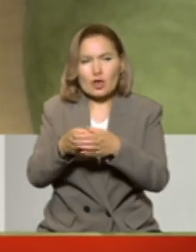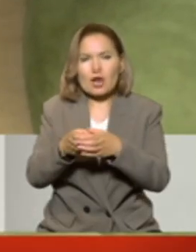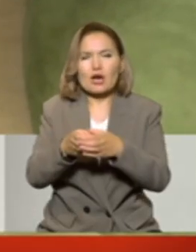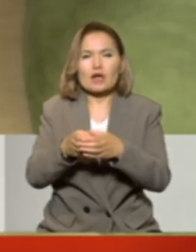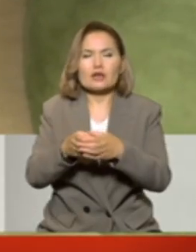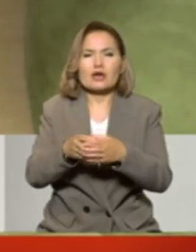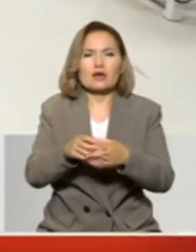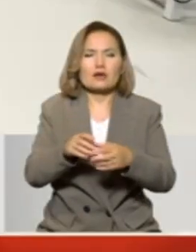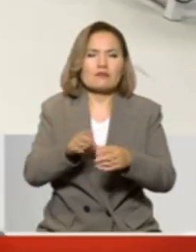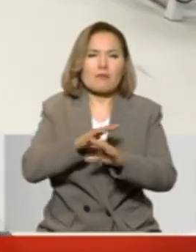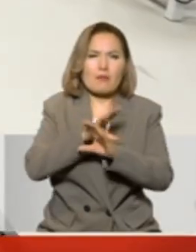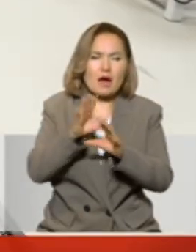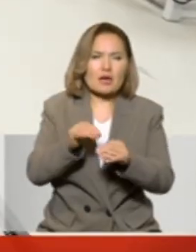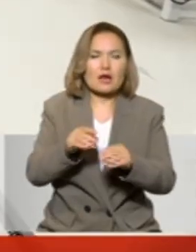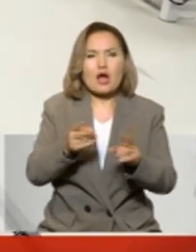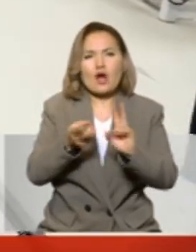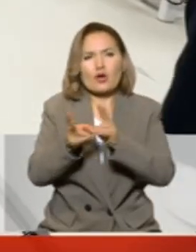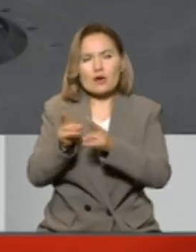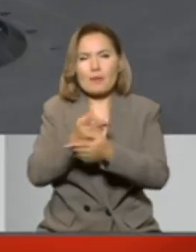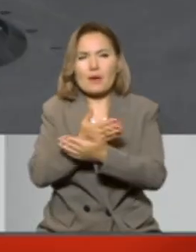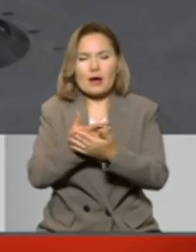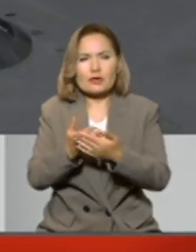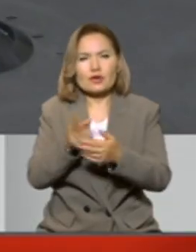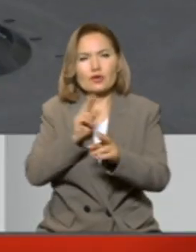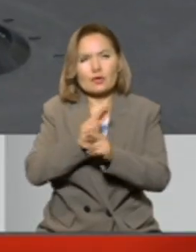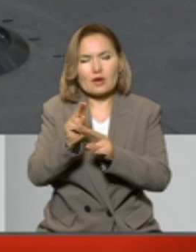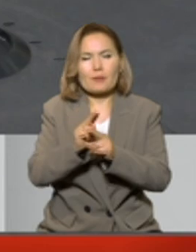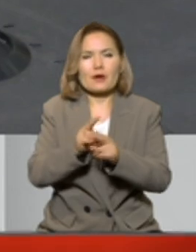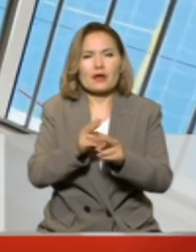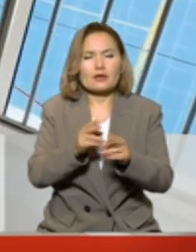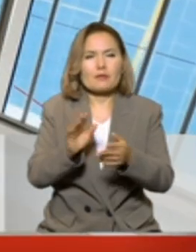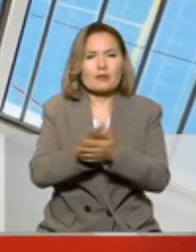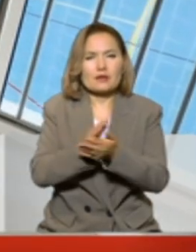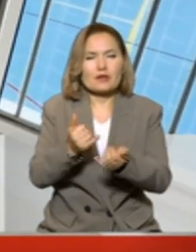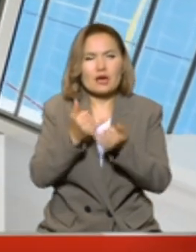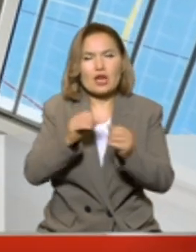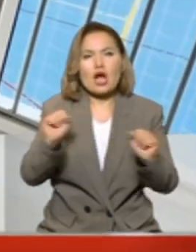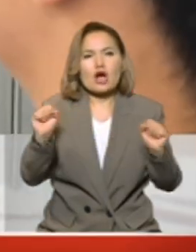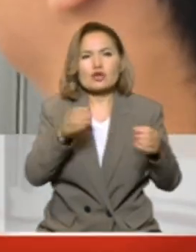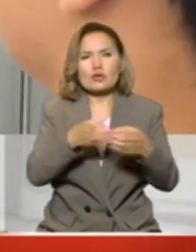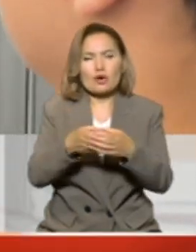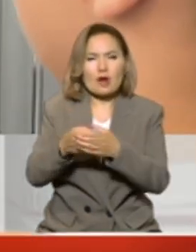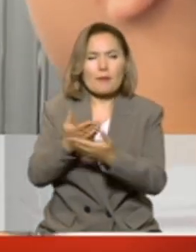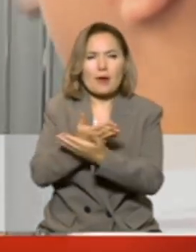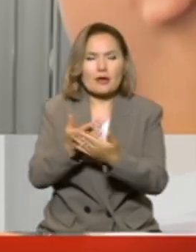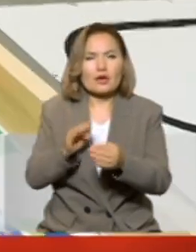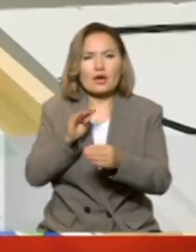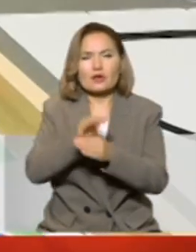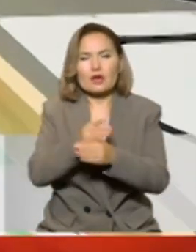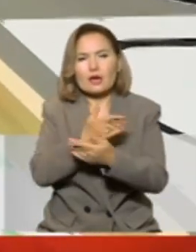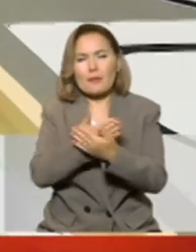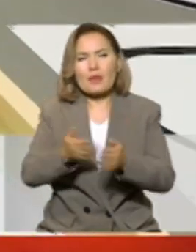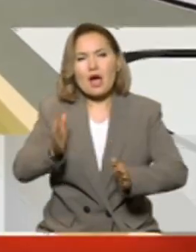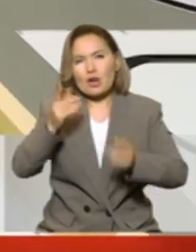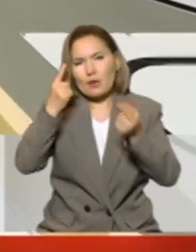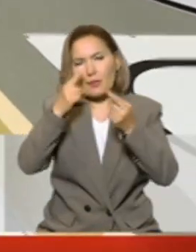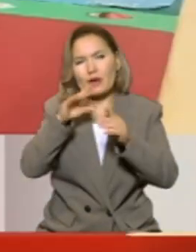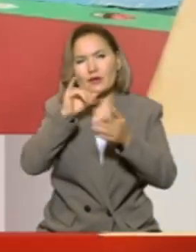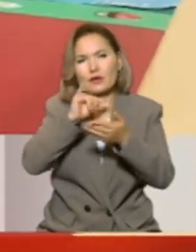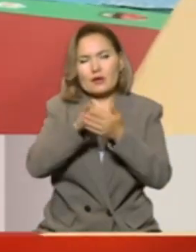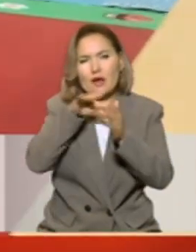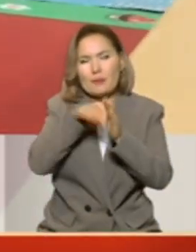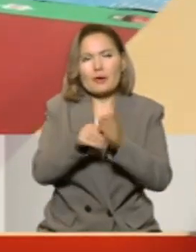100% жабдықталған. Оқушылар мында бір тұтас тәрбие бағдарламасы аясында спорт секцияларына түрлі қосымшаларға роботты техника